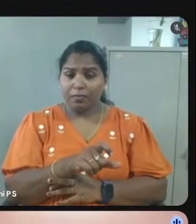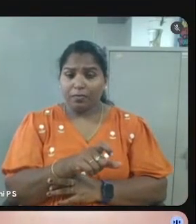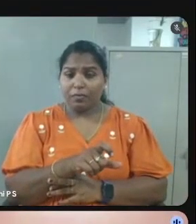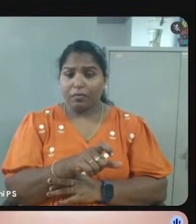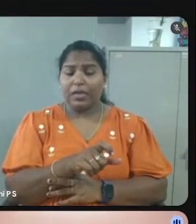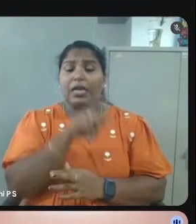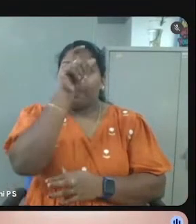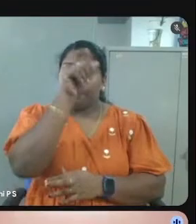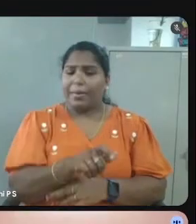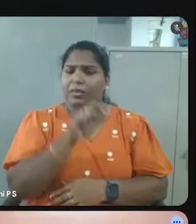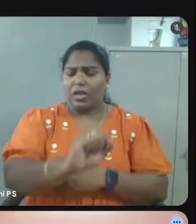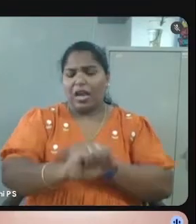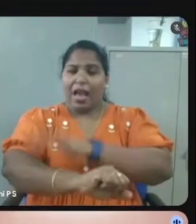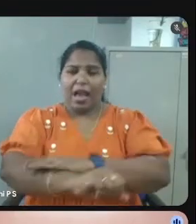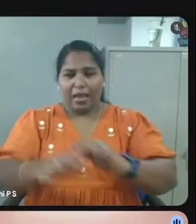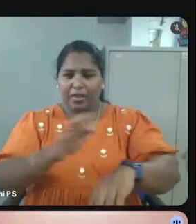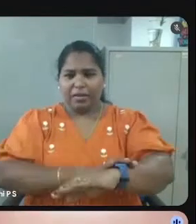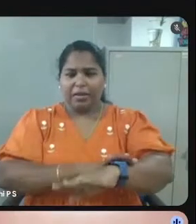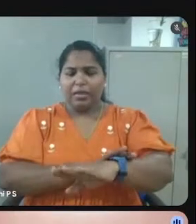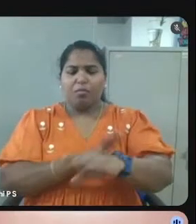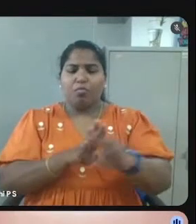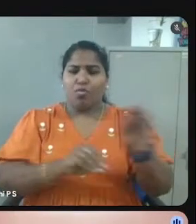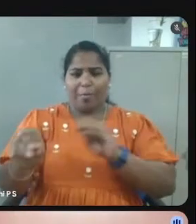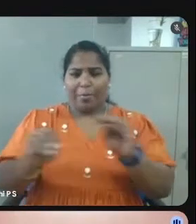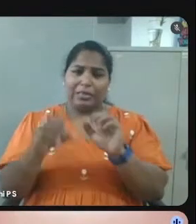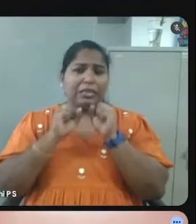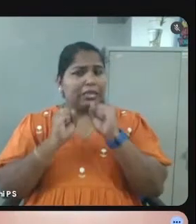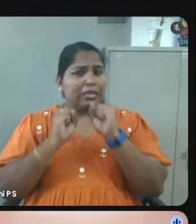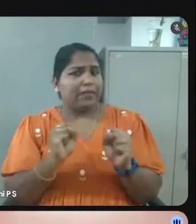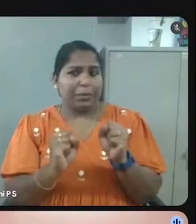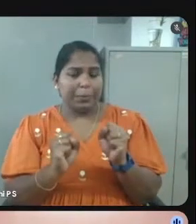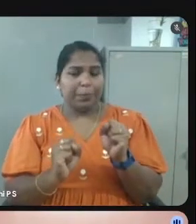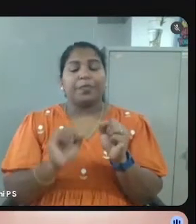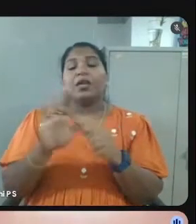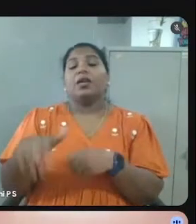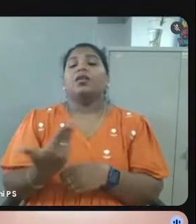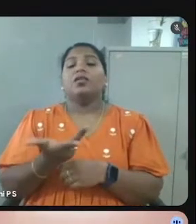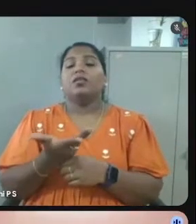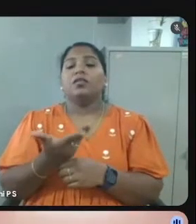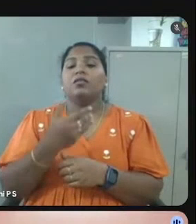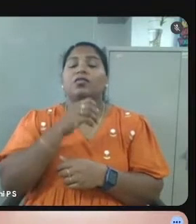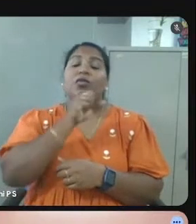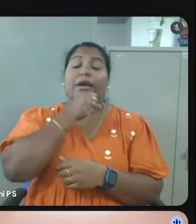ഹാൻഡ് ഫങ്ഷൻ അഫക്റ്റ് ആയുള്ള കുട്ടിയായിരിക്കും. അവർക്ക് ഹാൻഡ് ഫങ്ഷൻ ചെയ്യാൻ സാധ്യമില്ലായിരിക്കും. ഒരു അഡൽട്ട് സി പി നമുക്ക് നോക്കുമ്പോൾ അപ്പോൾ